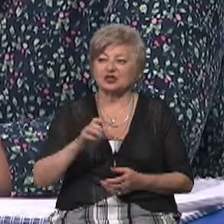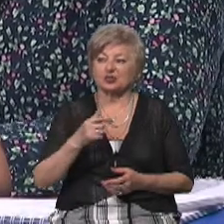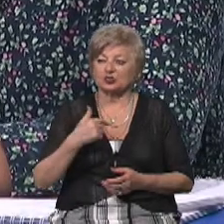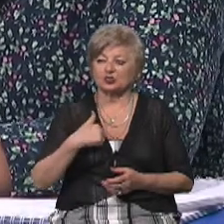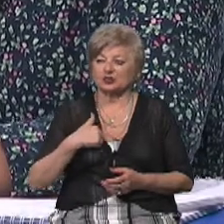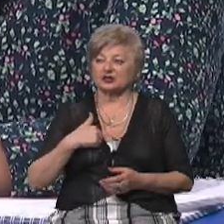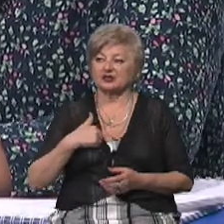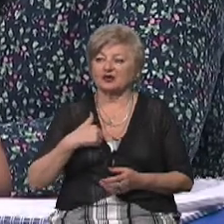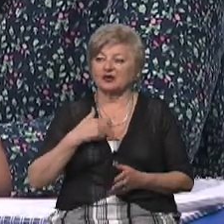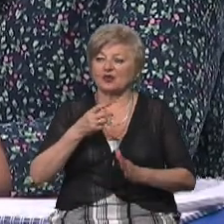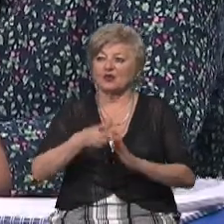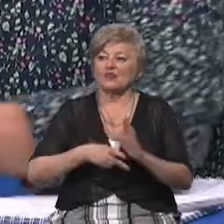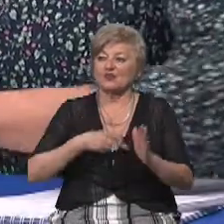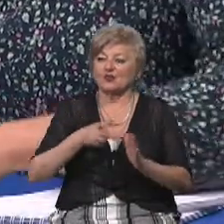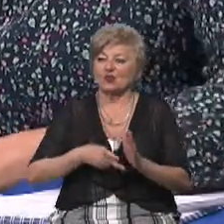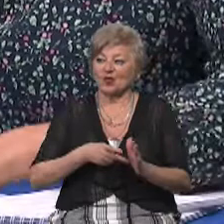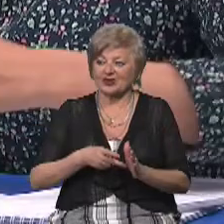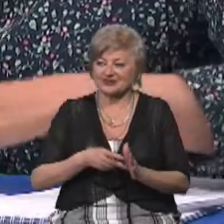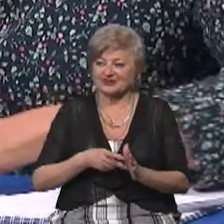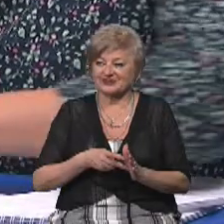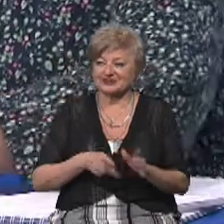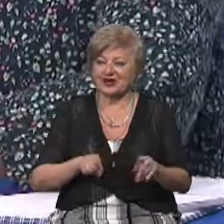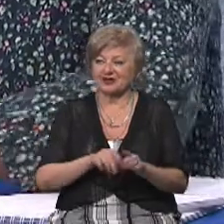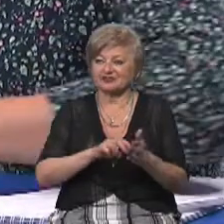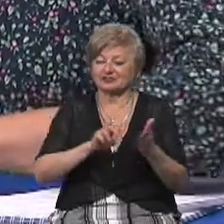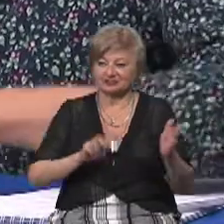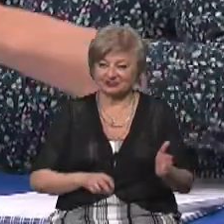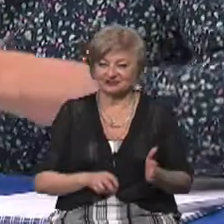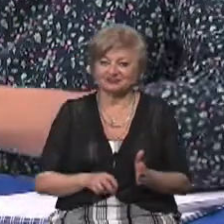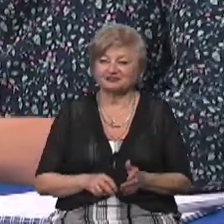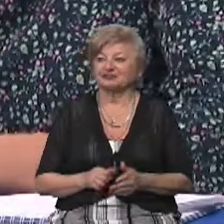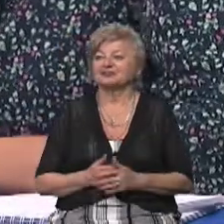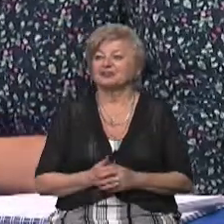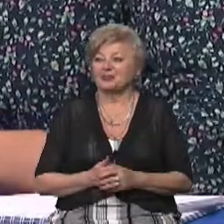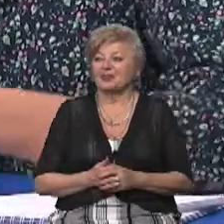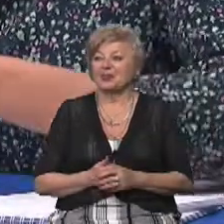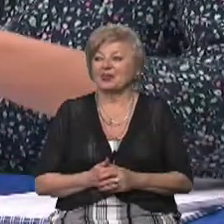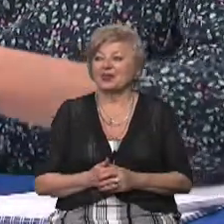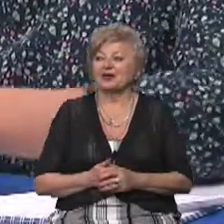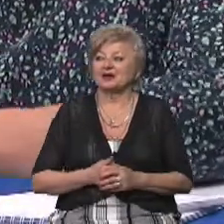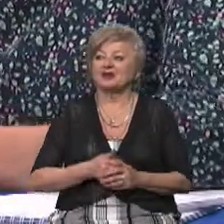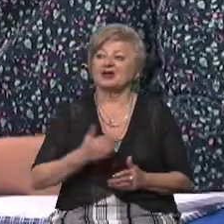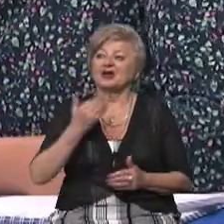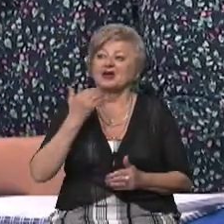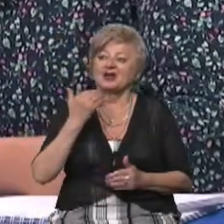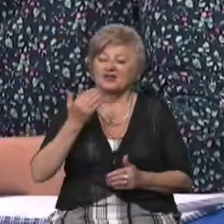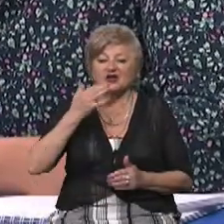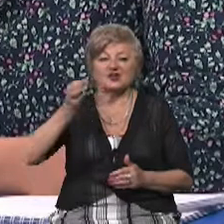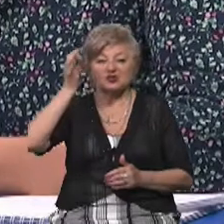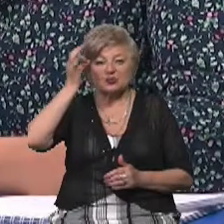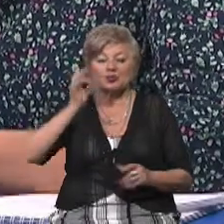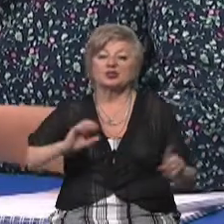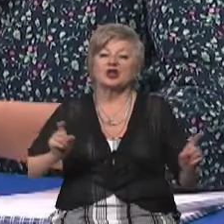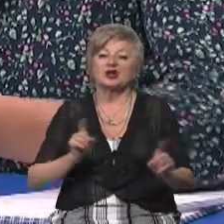на перон з поїзда. Отже, тепер це справа честі, знаєте, і особисте в тому числі. Так. Ви добре згадали про те,